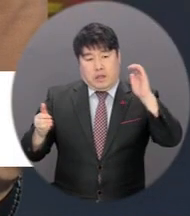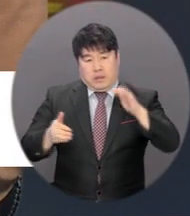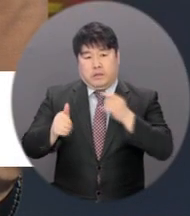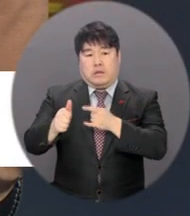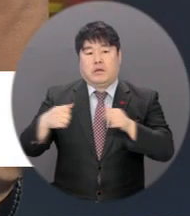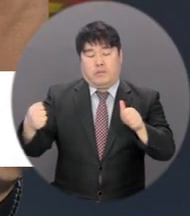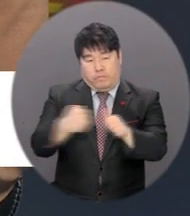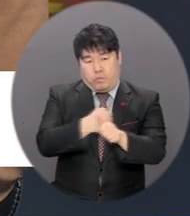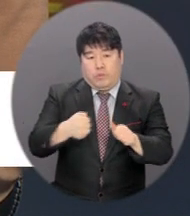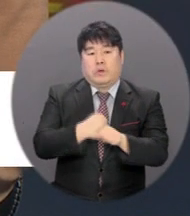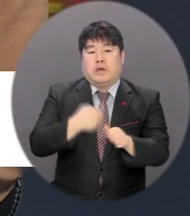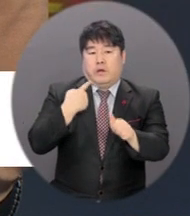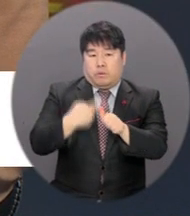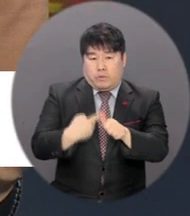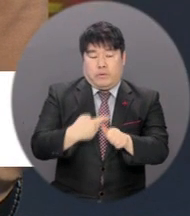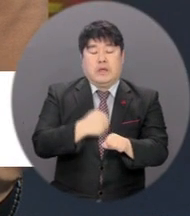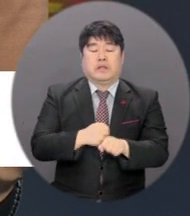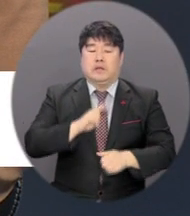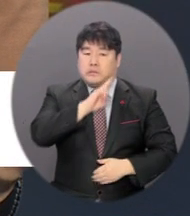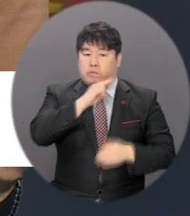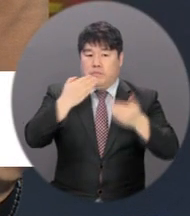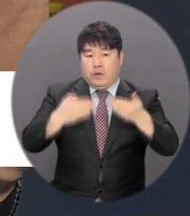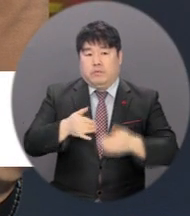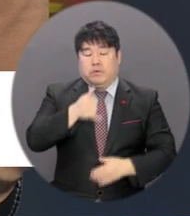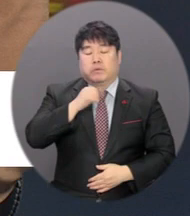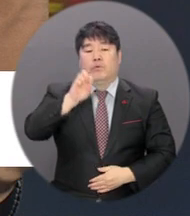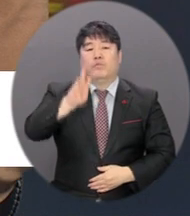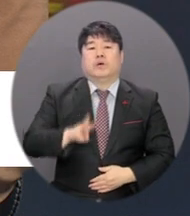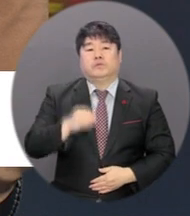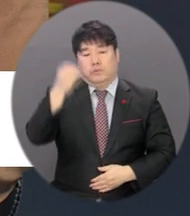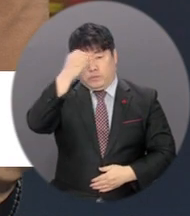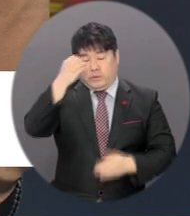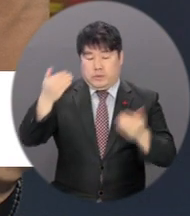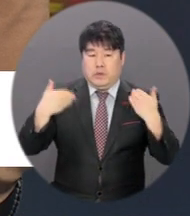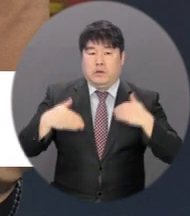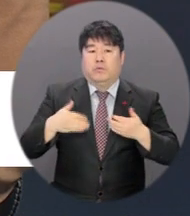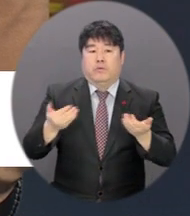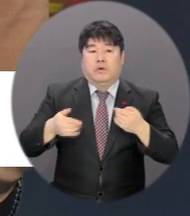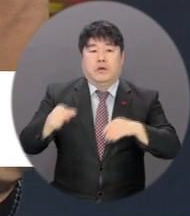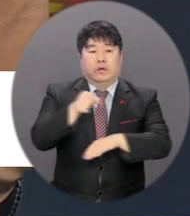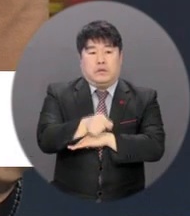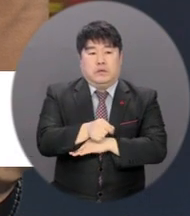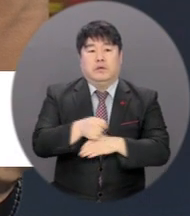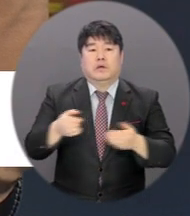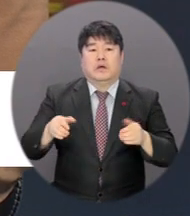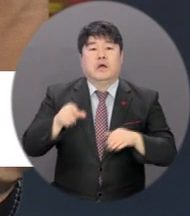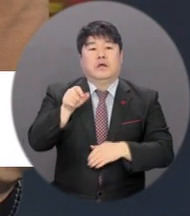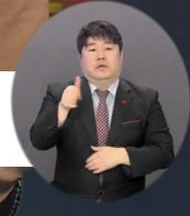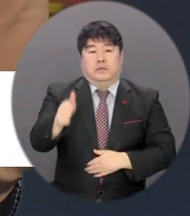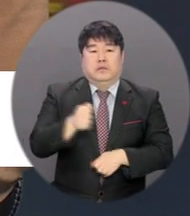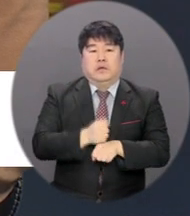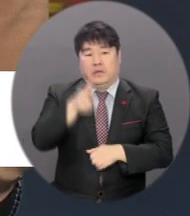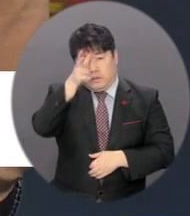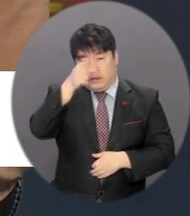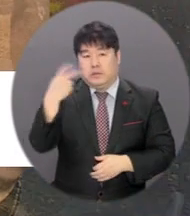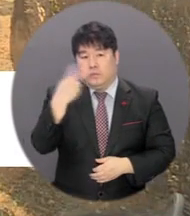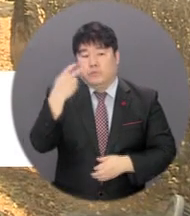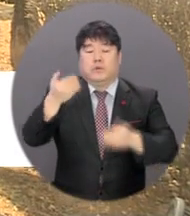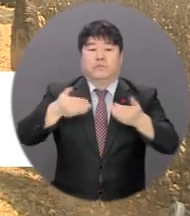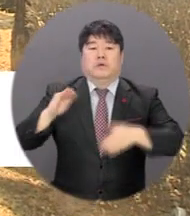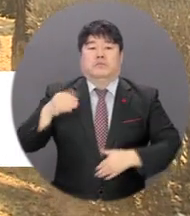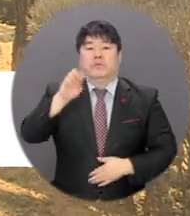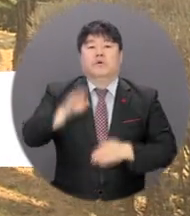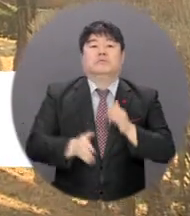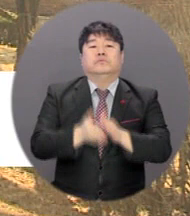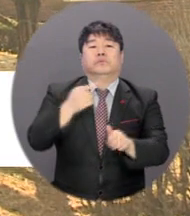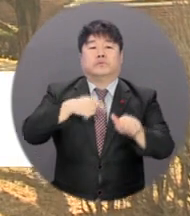학생들에게 폭행과 욕설을 했다는 의혹을 받고 있는 광주 모 고등학교 행정실장이 경찰 수사를 받게 됐습니다.